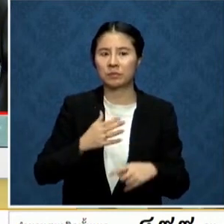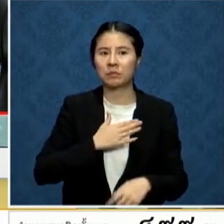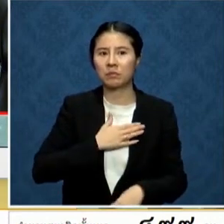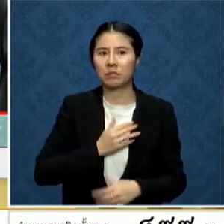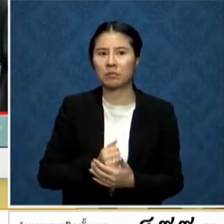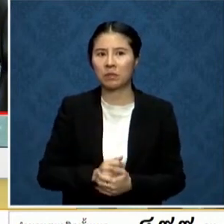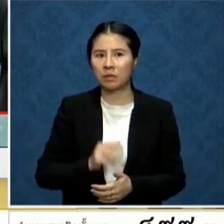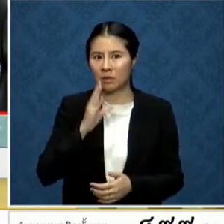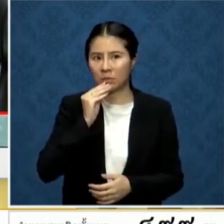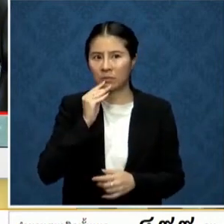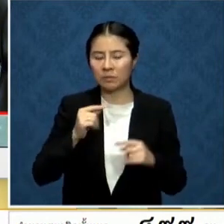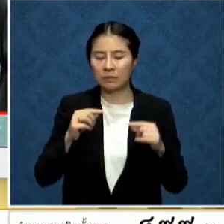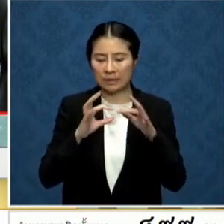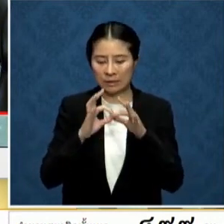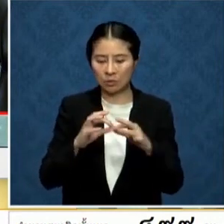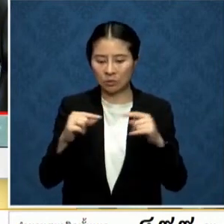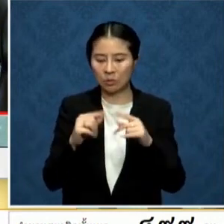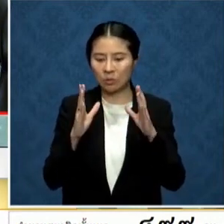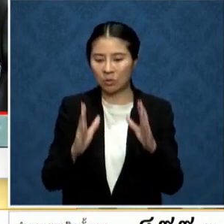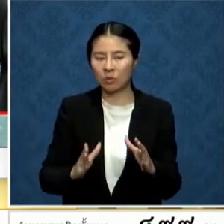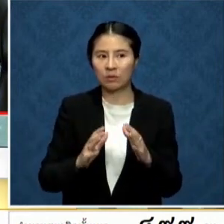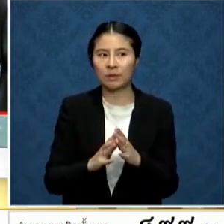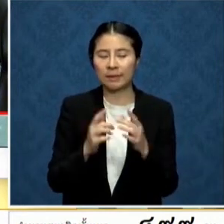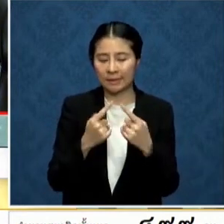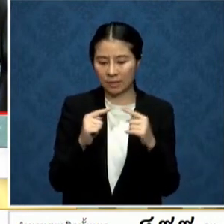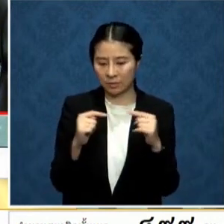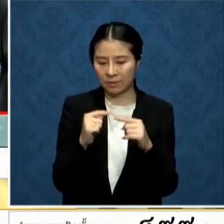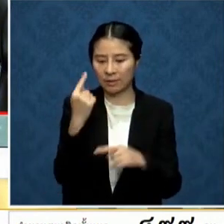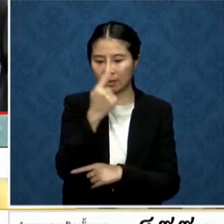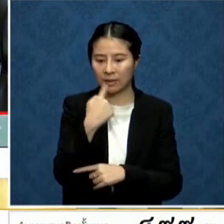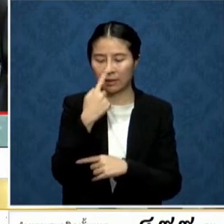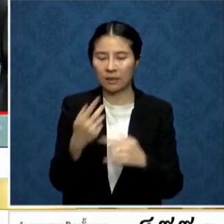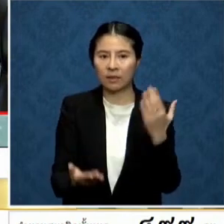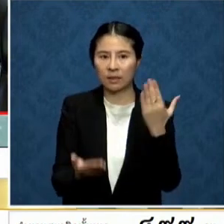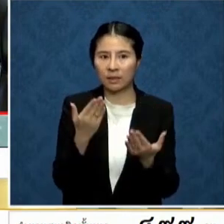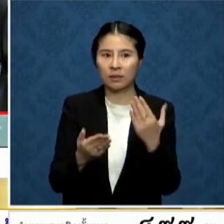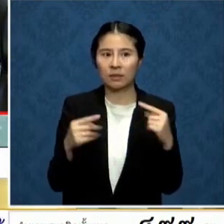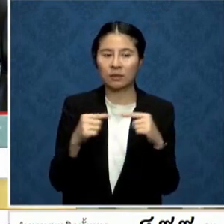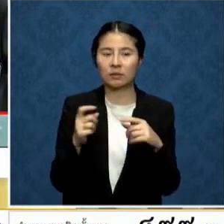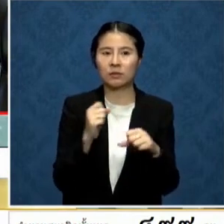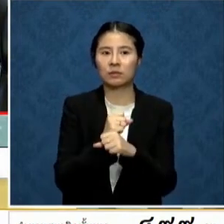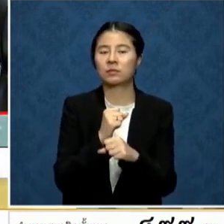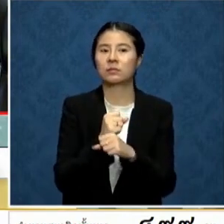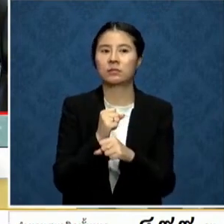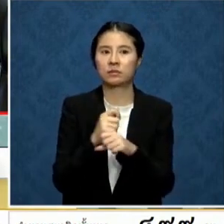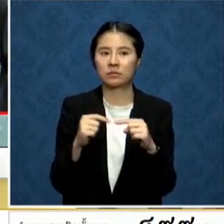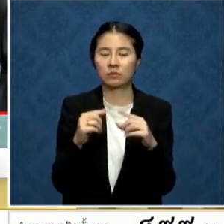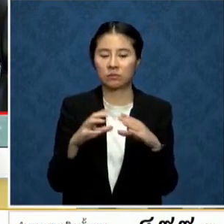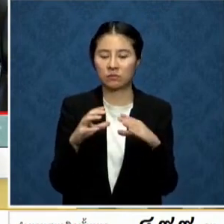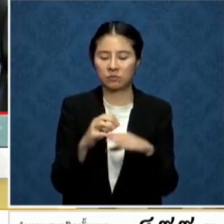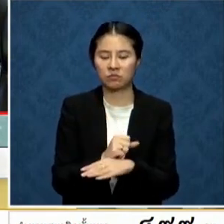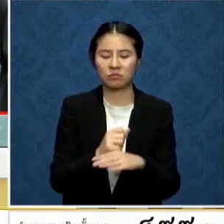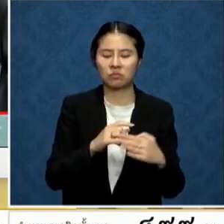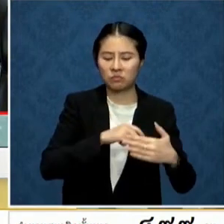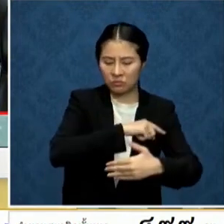ไม่ได้พูดถึงในแน่ของตัวบุคคลนะครับนะครับตัวบุคคลจะเป็นใครก็แล้วแต่ถ้าอยู่ฝั่งฝ่ายนั้นนะครับโดยปกติแล้วคนในพรรคเดียวกันใน